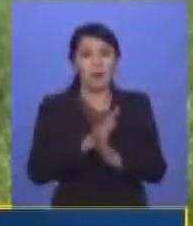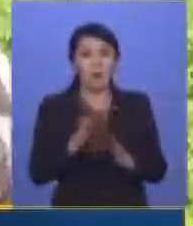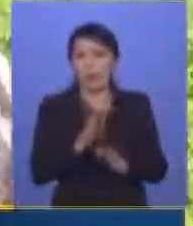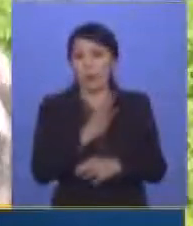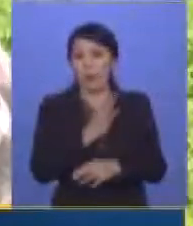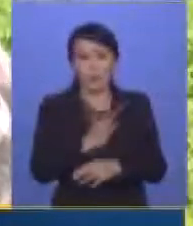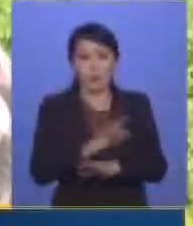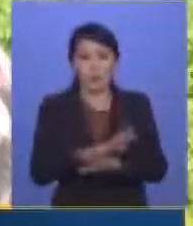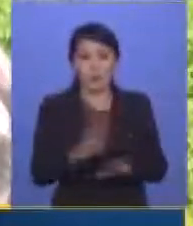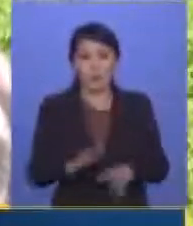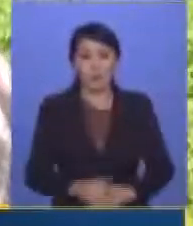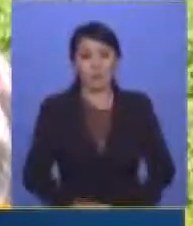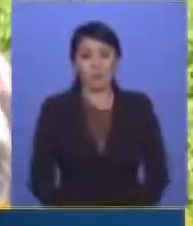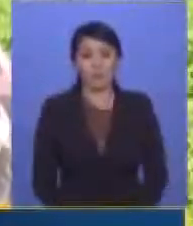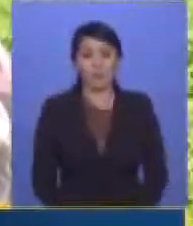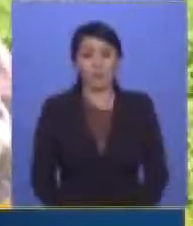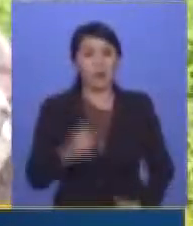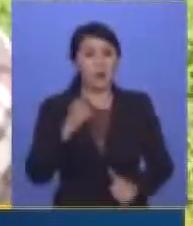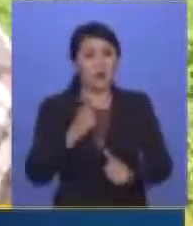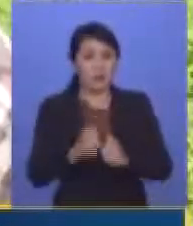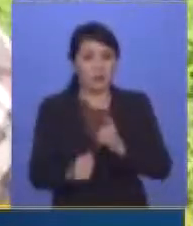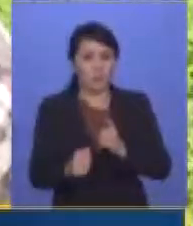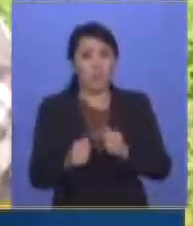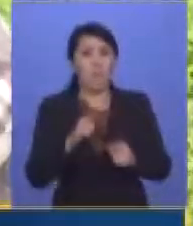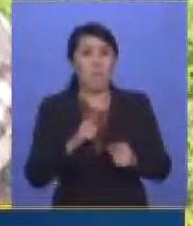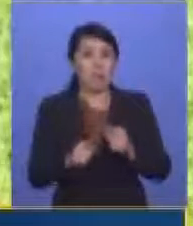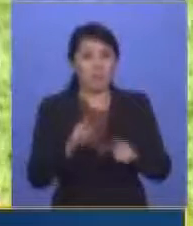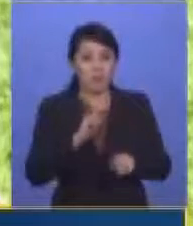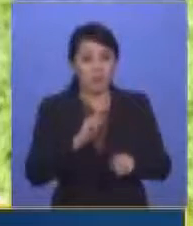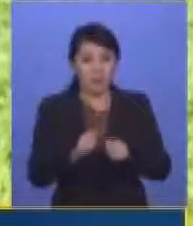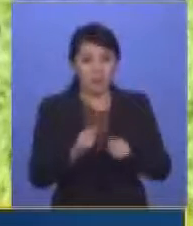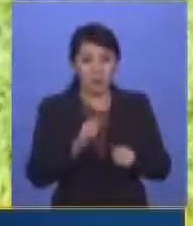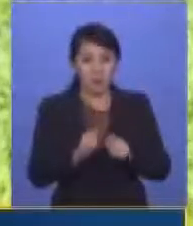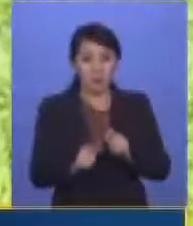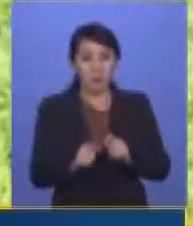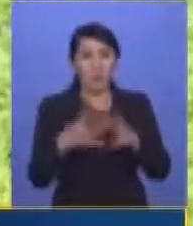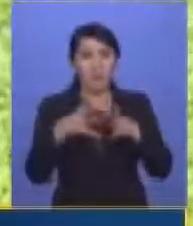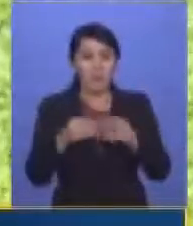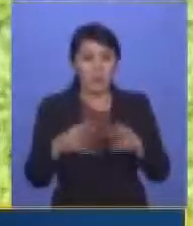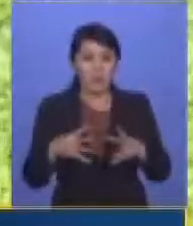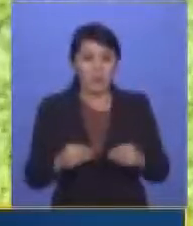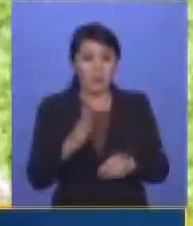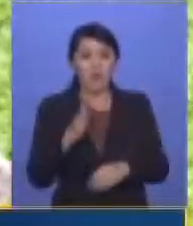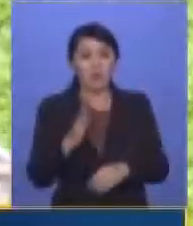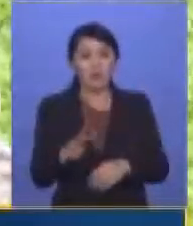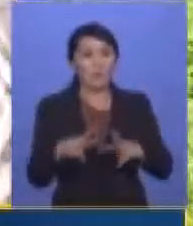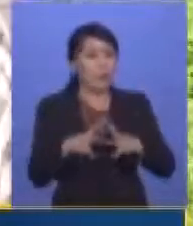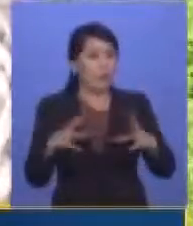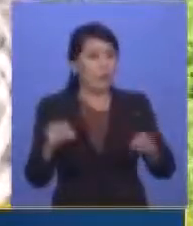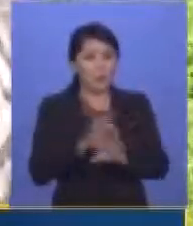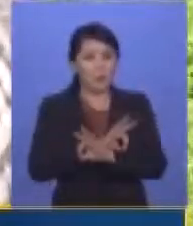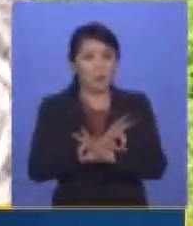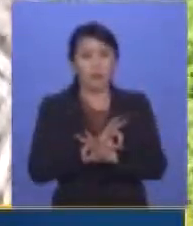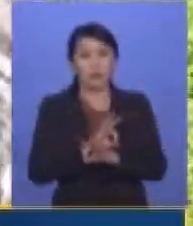емес. Әр сәбізді суару керекпіз. Әр қайсысы өзіне қажетті ылғалды алады. Сондықтан жемісі де жақсы,